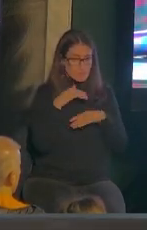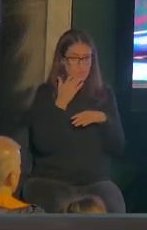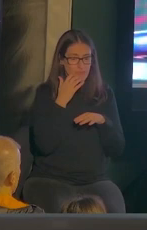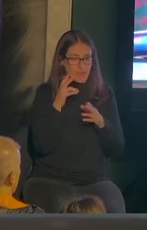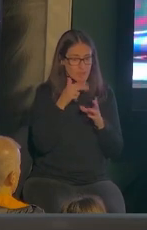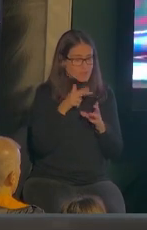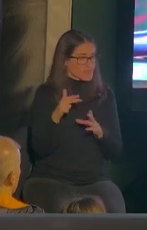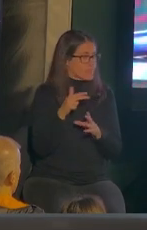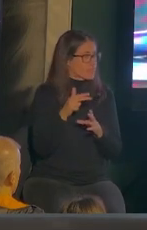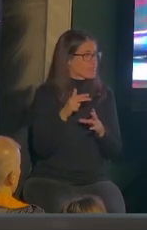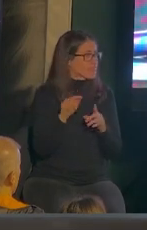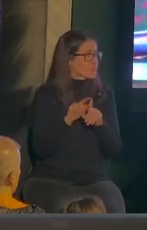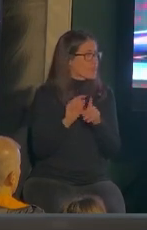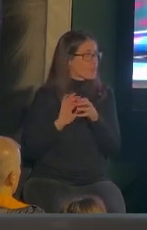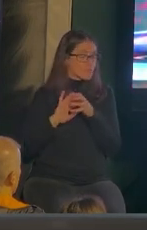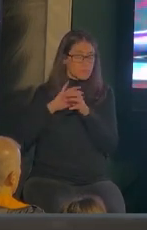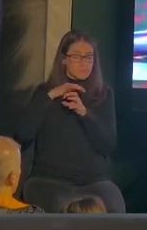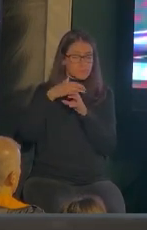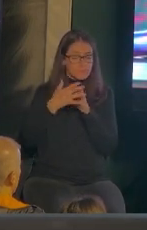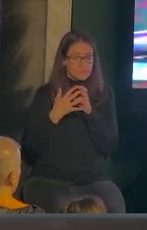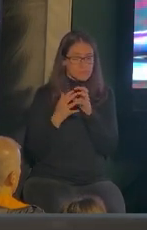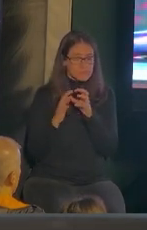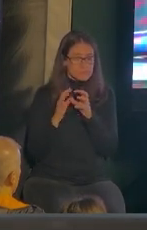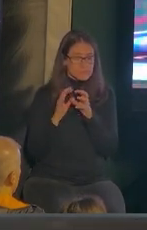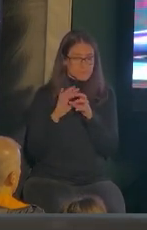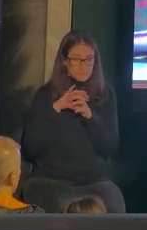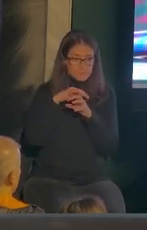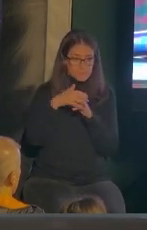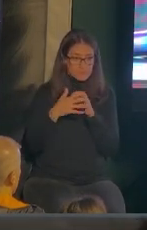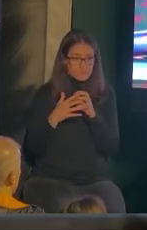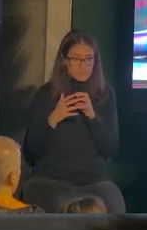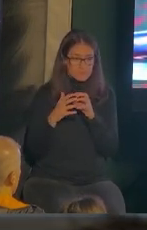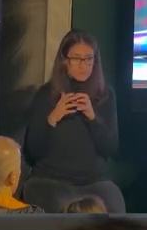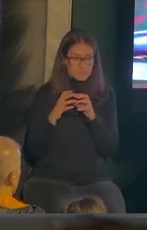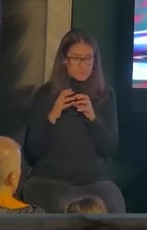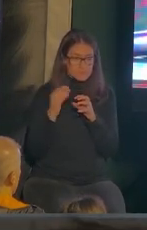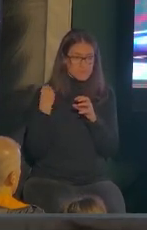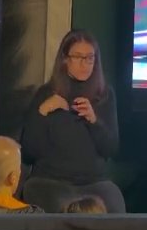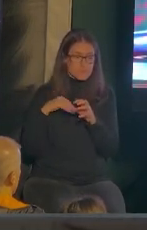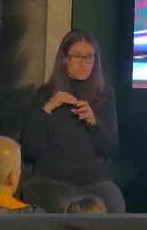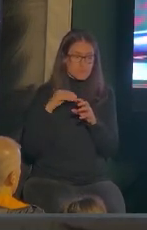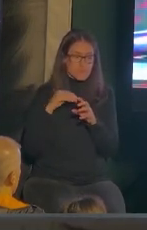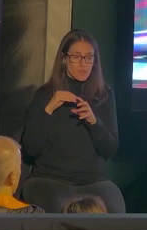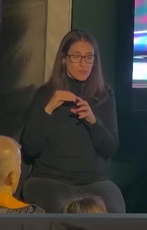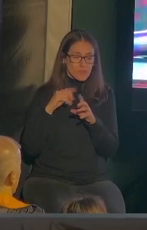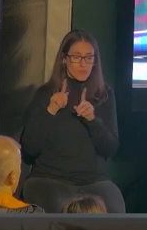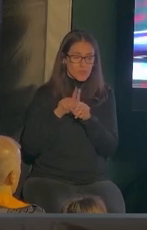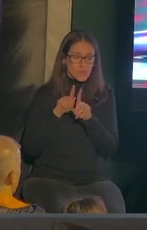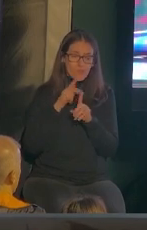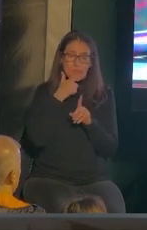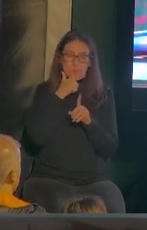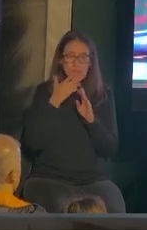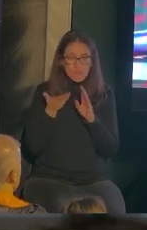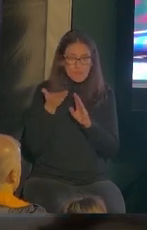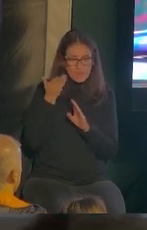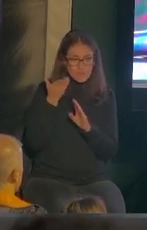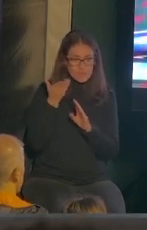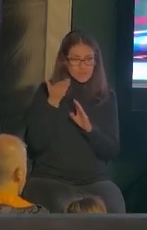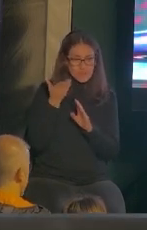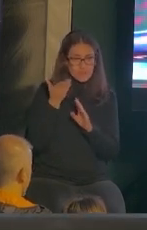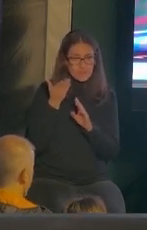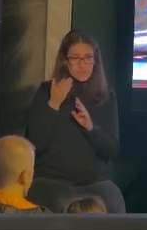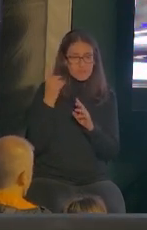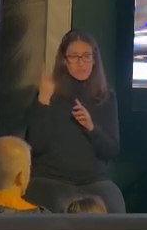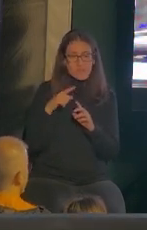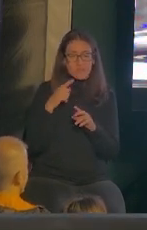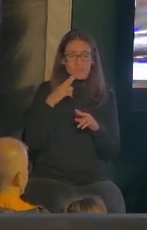d'aquest vellut. Llavors la cobreixo una tota amb una base una miqueta de pujada més de to, però és el mateix, porta la